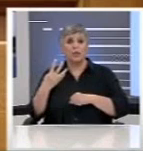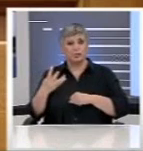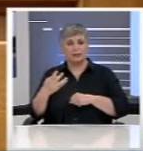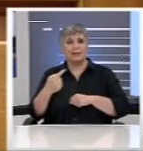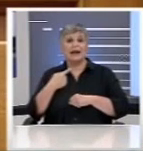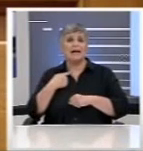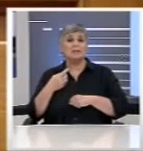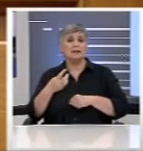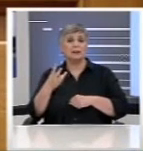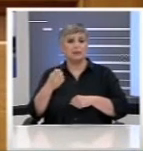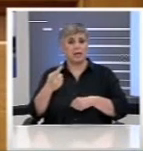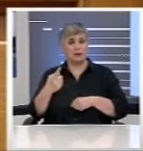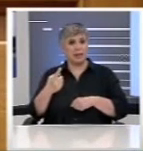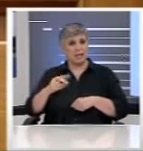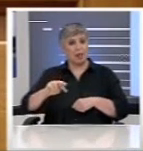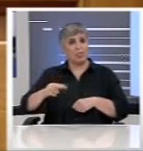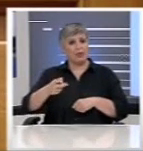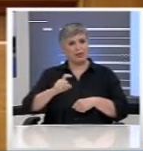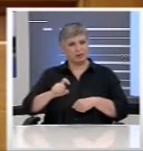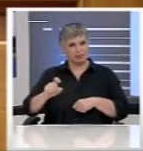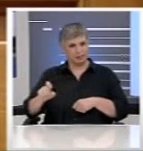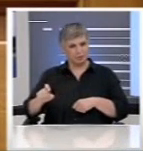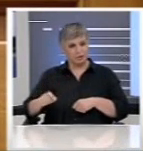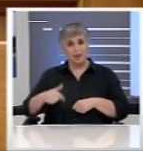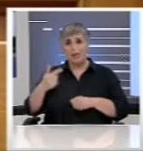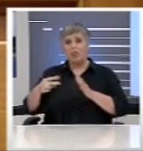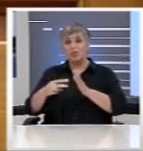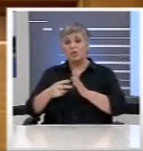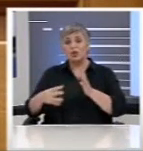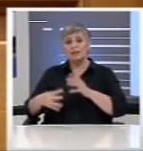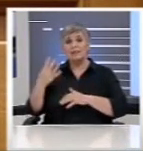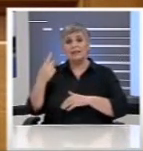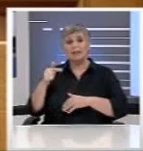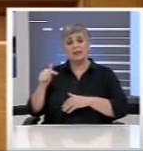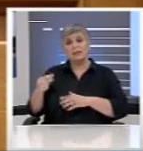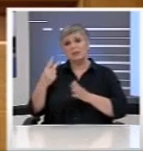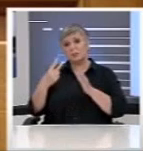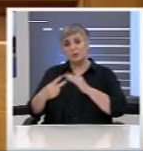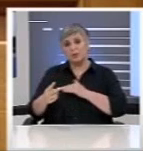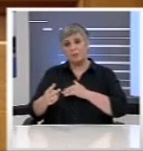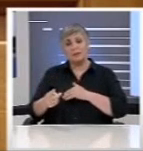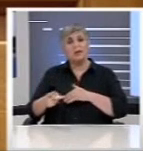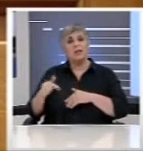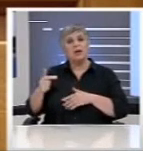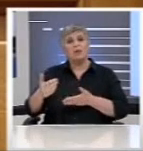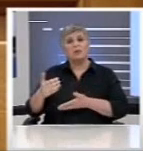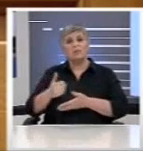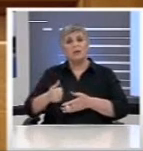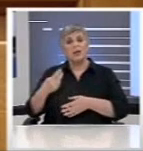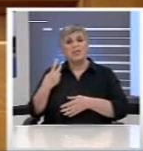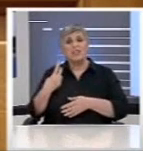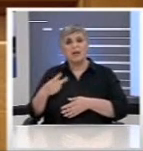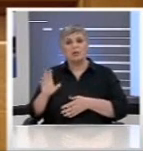31 δις. Και το 14, με βάση τις προβλέψεις σας, το ΑΕΠ θα έπρεπε να είναι 219,7